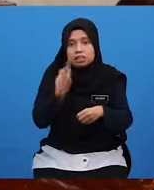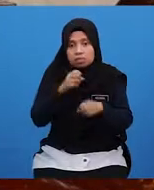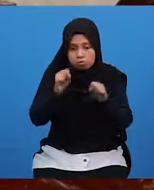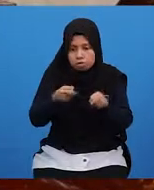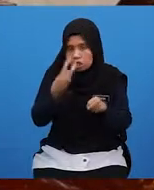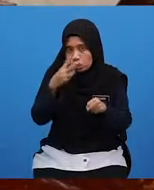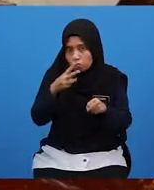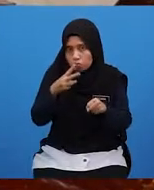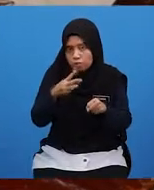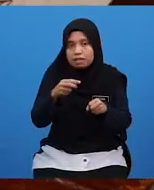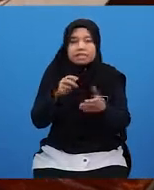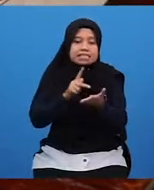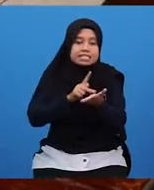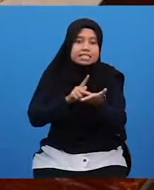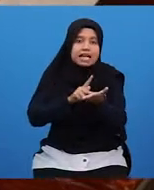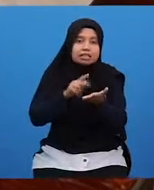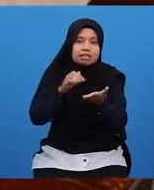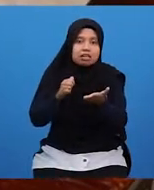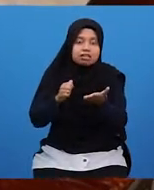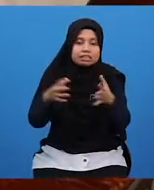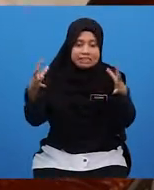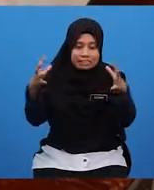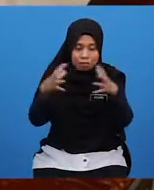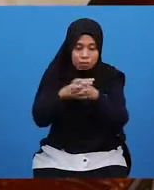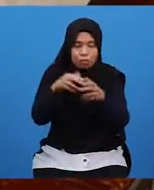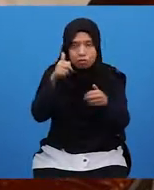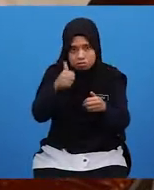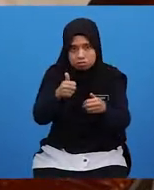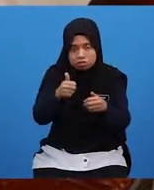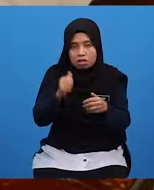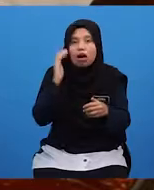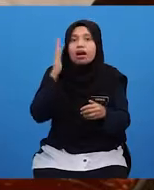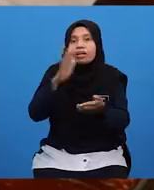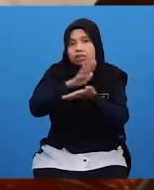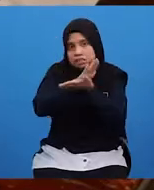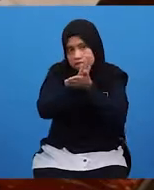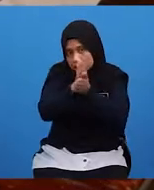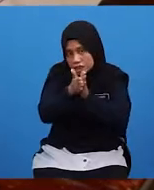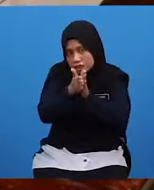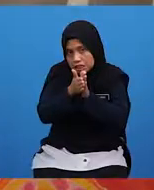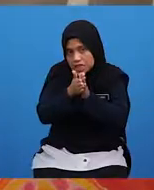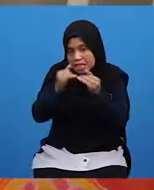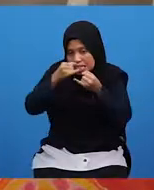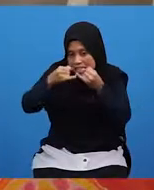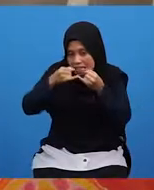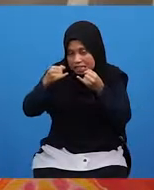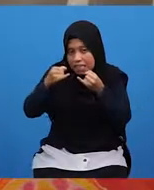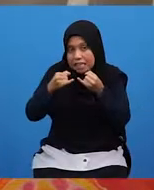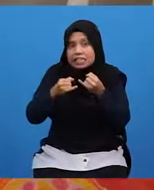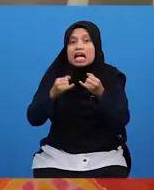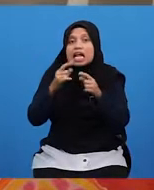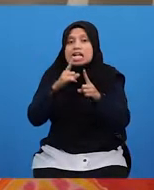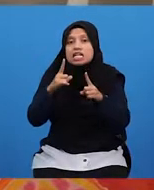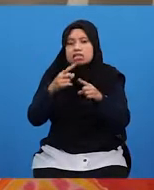diterap pada kain. Kesan lilin yang sebati bancuhannya akan menjadikan ikatan lilin